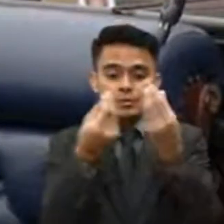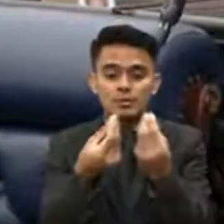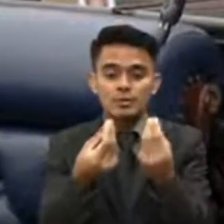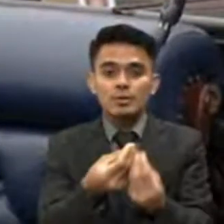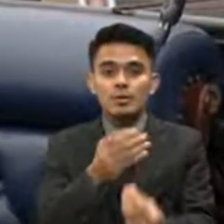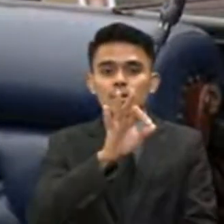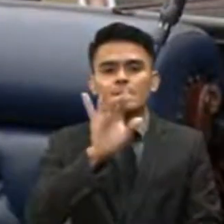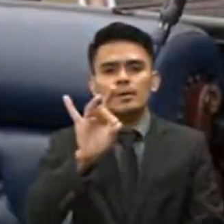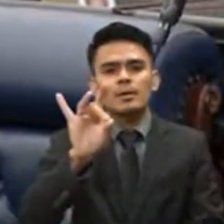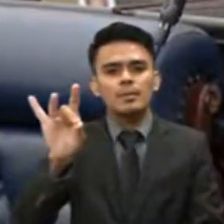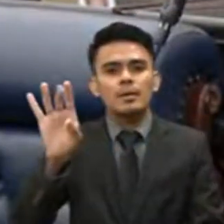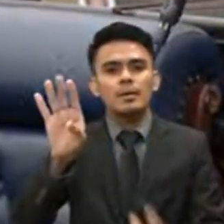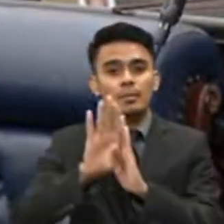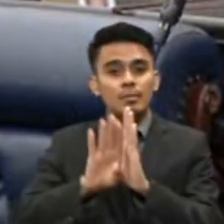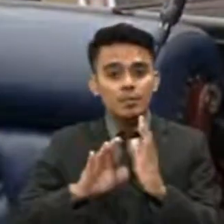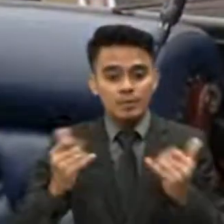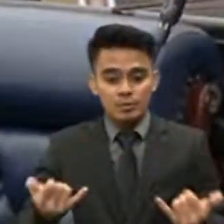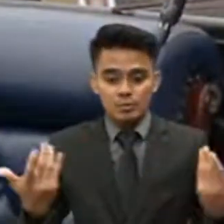988